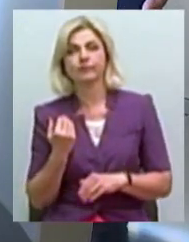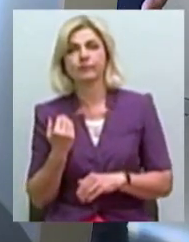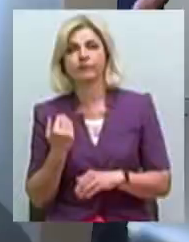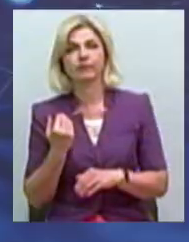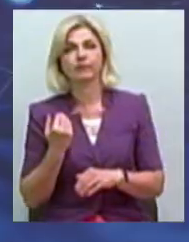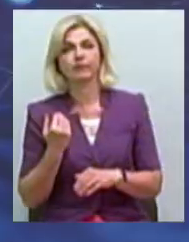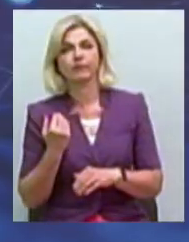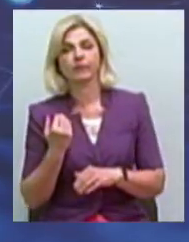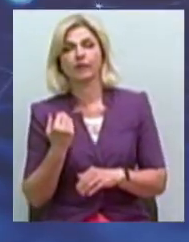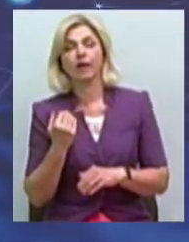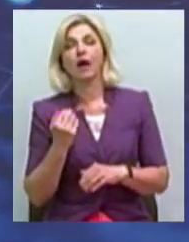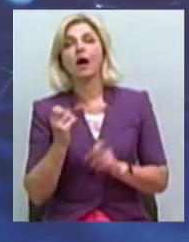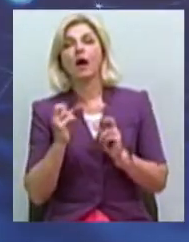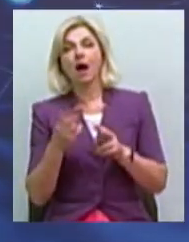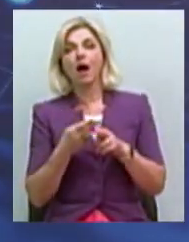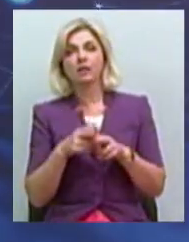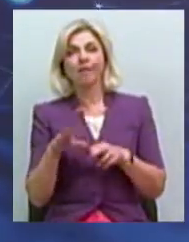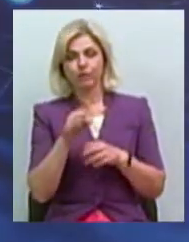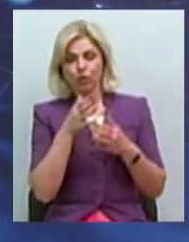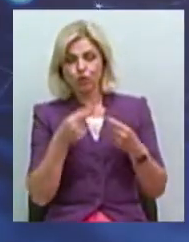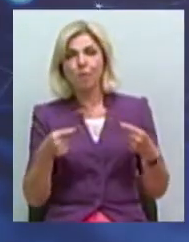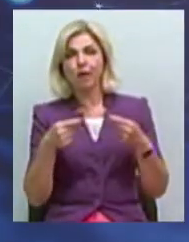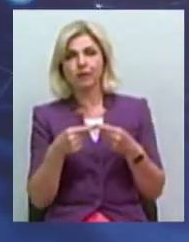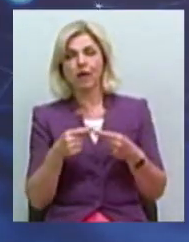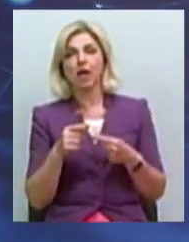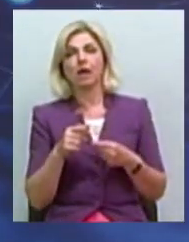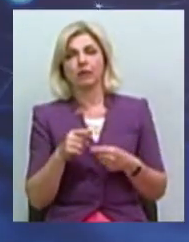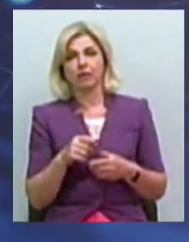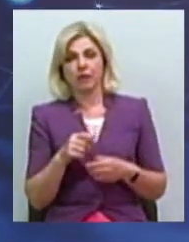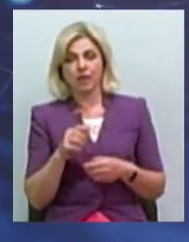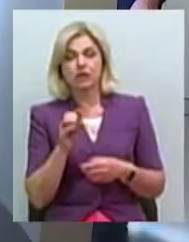наскільки це співпадає з тим, над чим сьогодні працює ця комісія чи група?